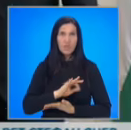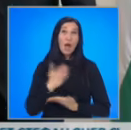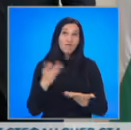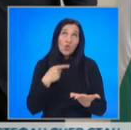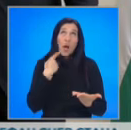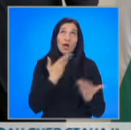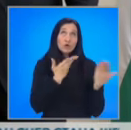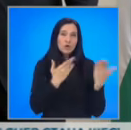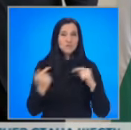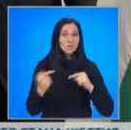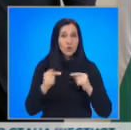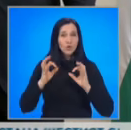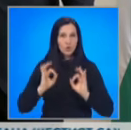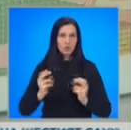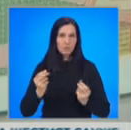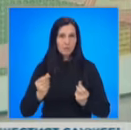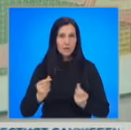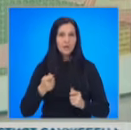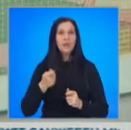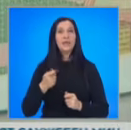казал Господ. Спор именно за парите и